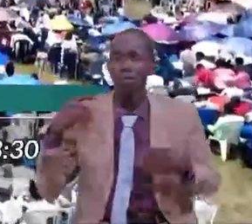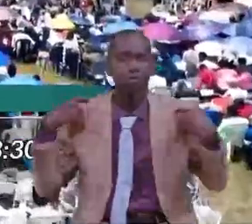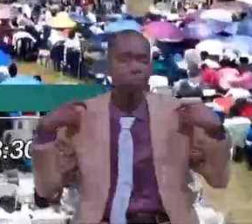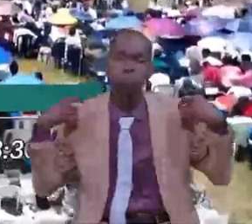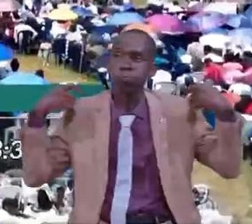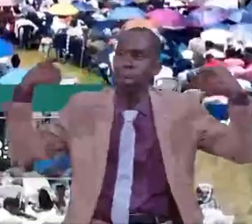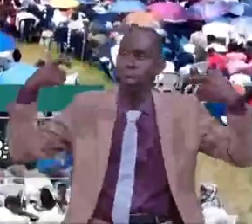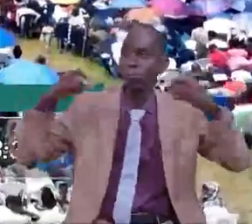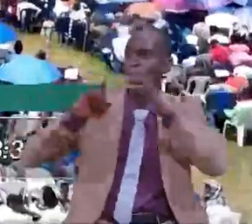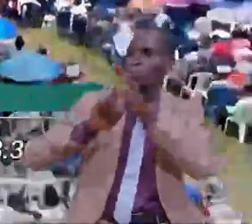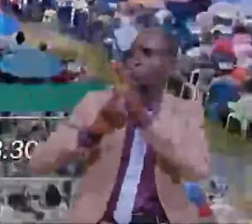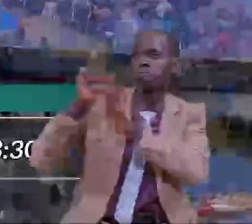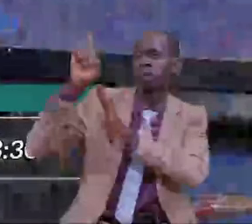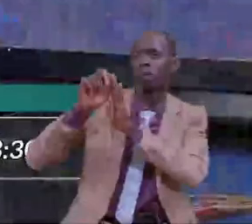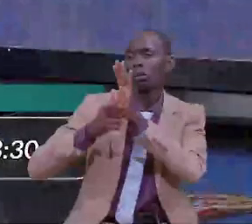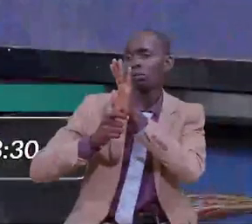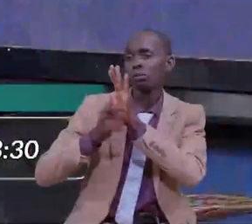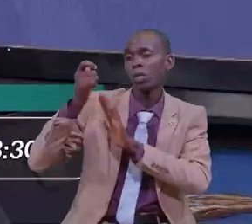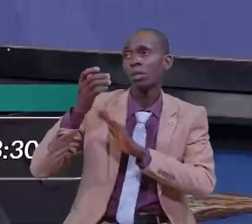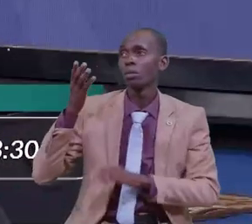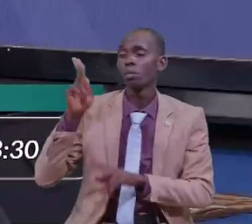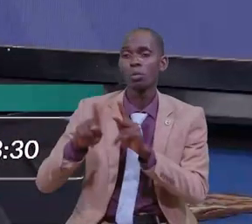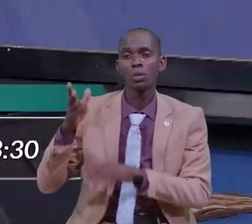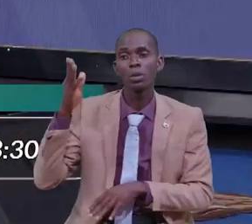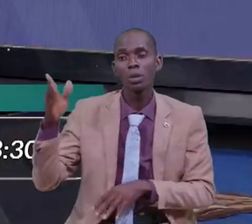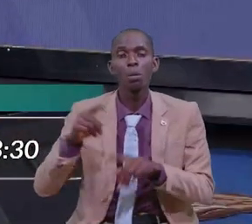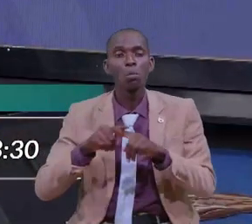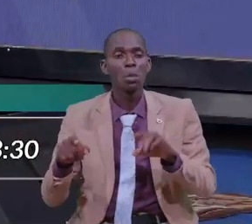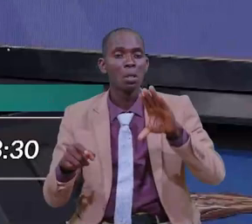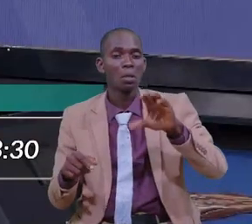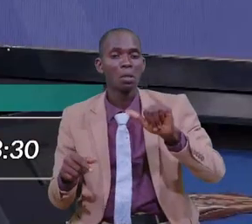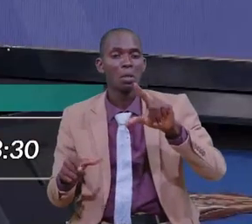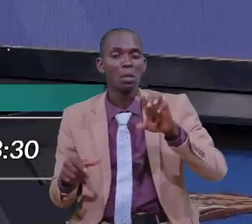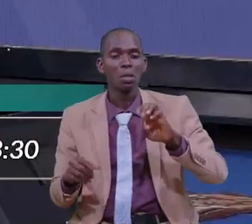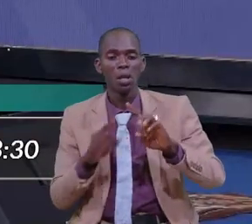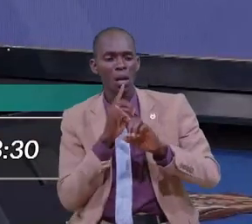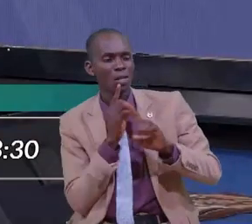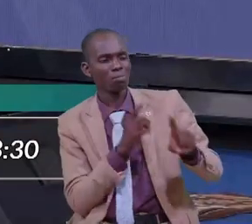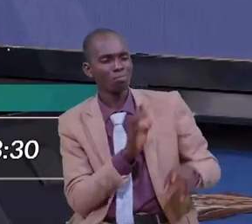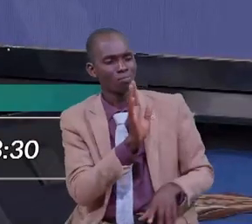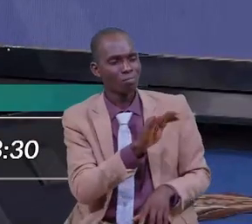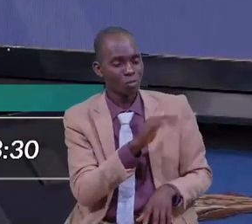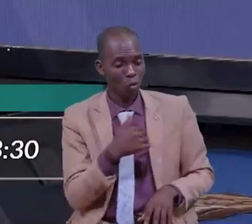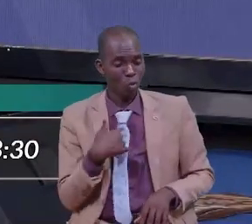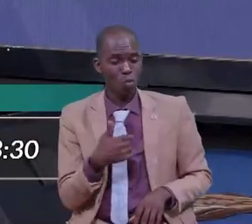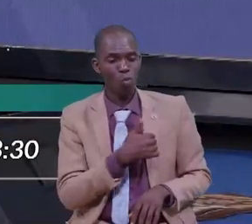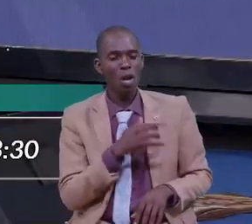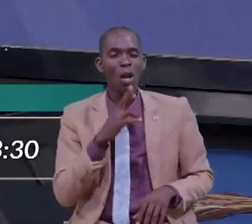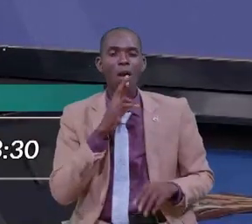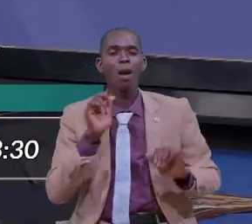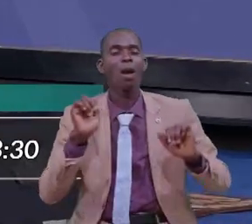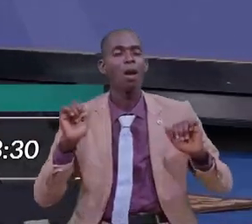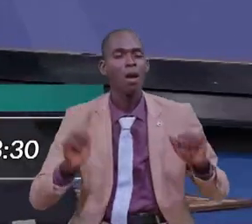le pays. Caleb a dit, nous sommes plus que capables de